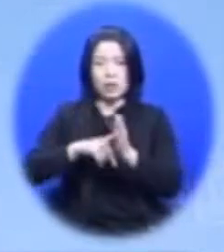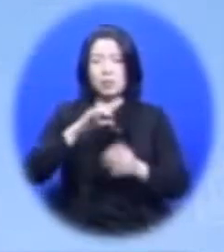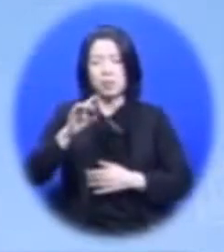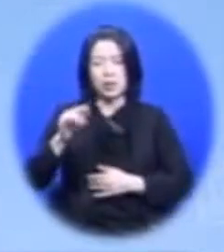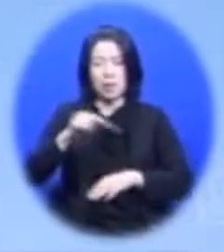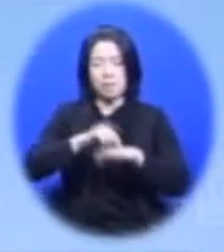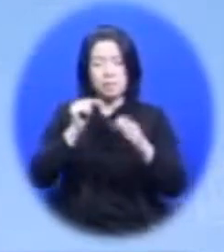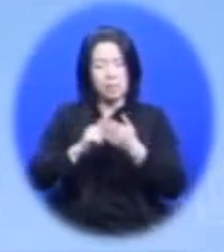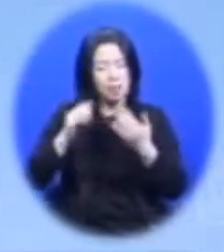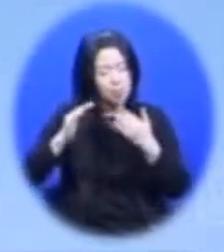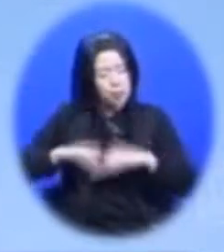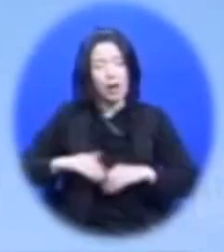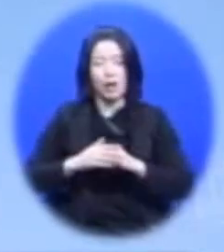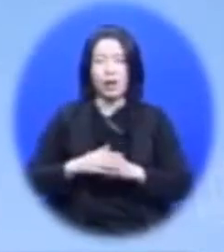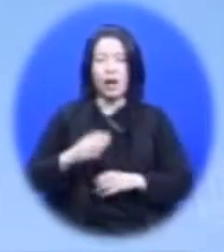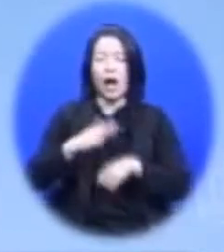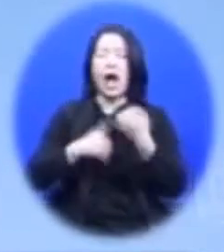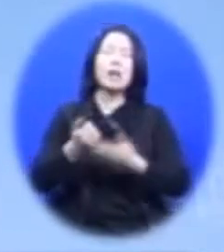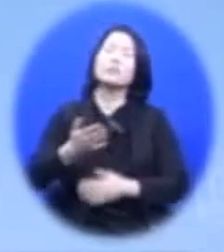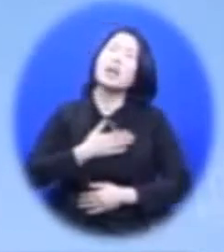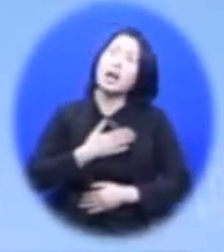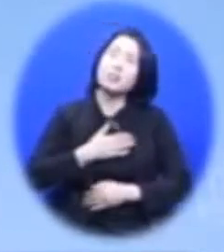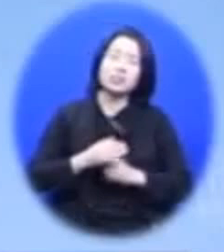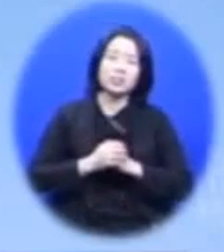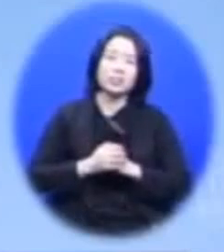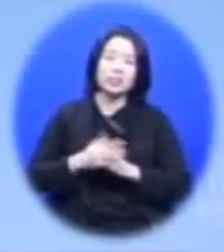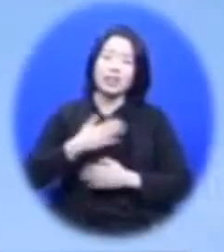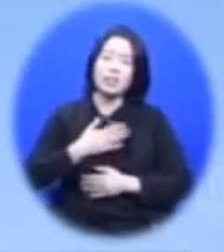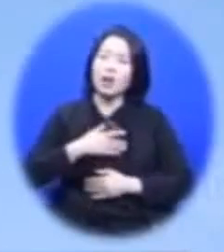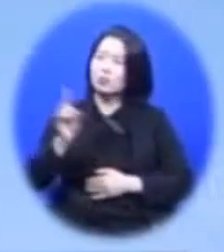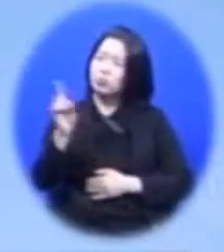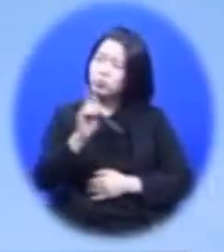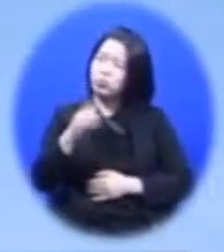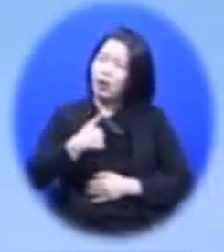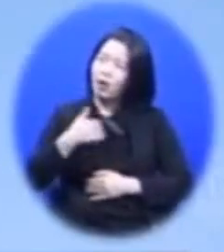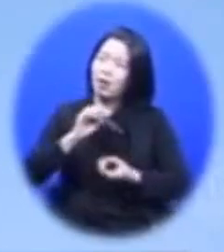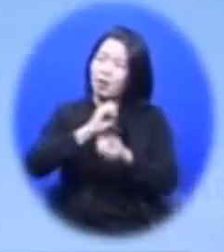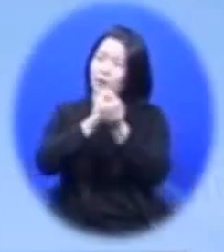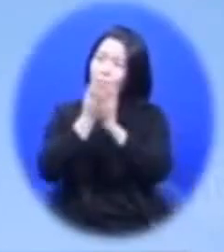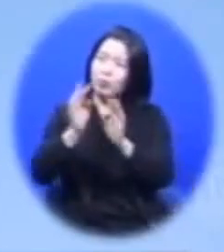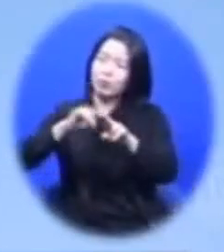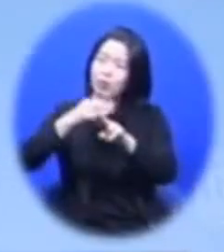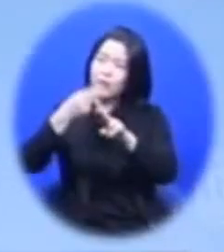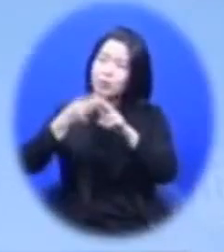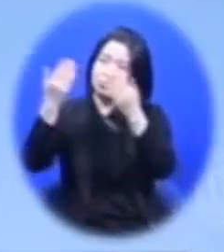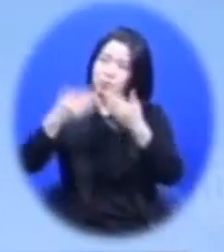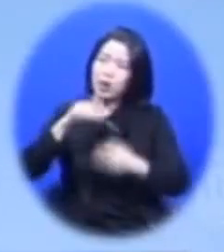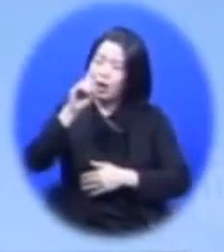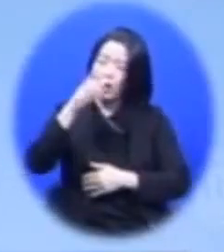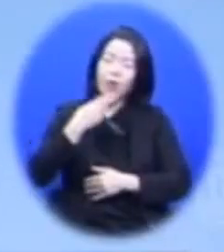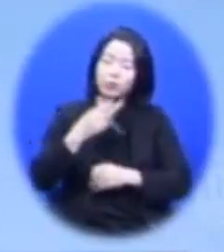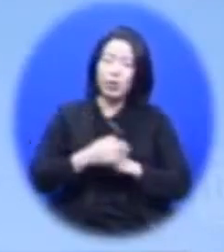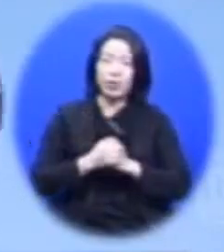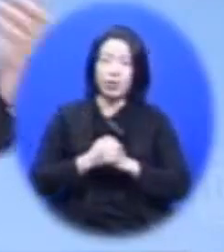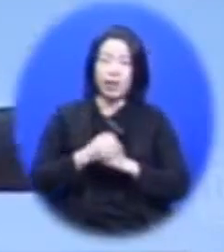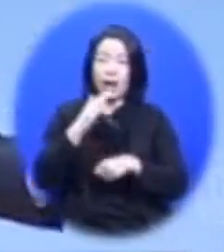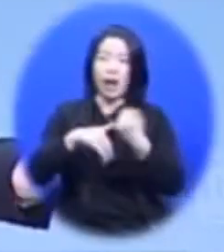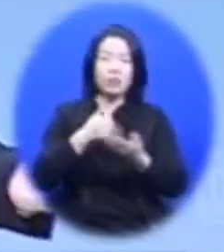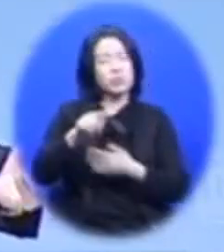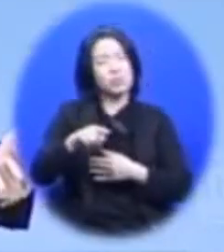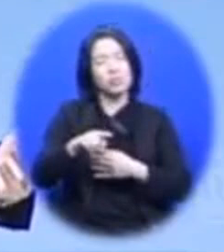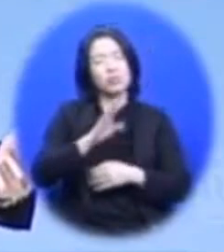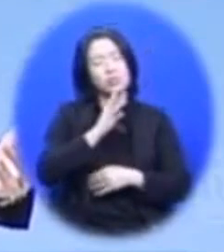거예요. 하나님, 나는 도대체 누가 꽃다발 하나 줄 사람이 없습니다. 하나님, 이건